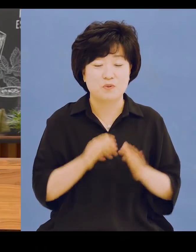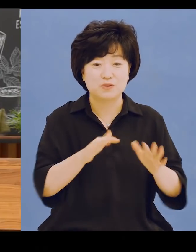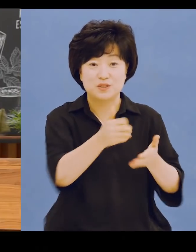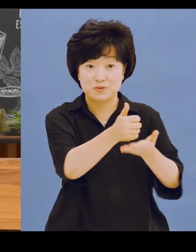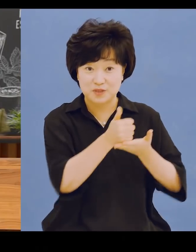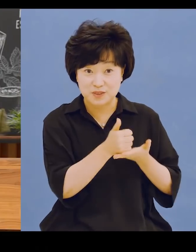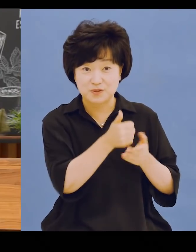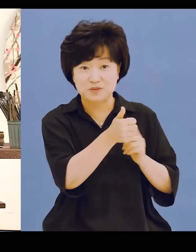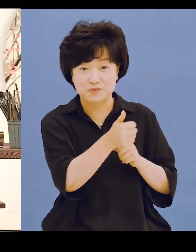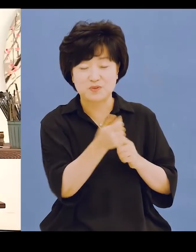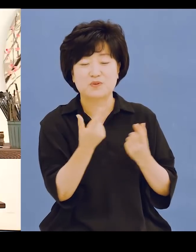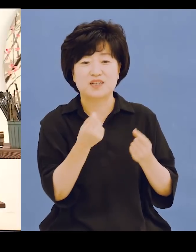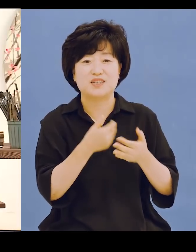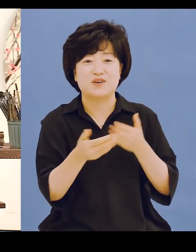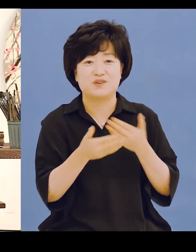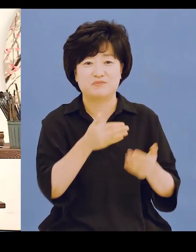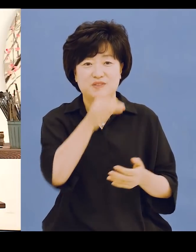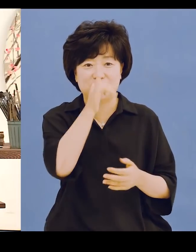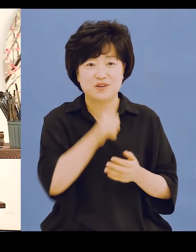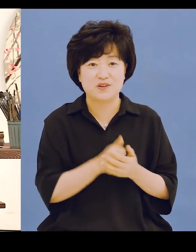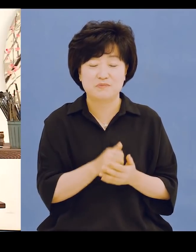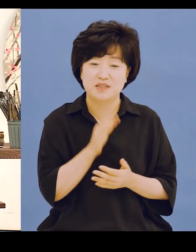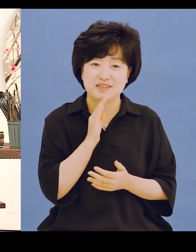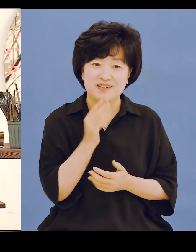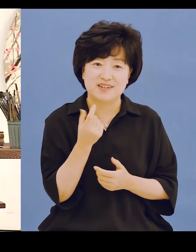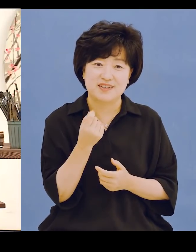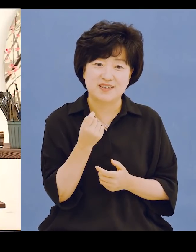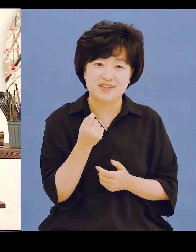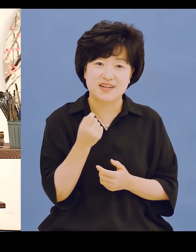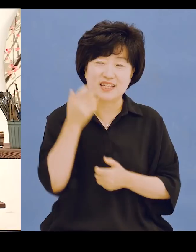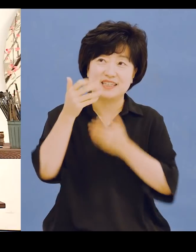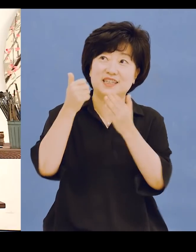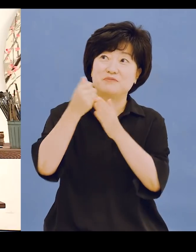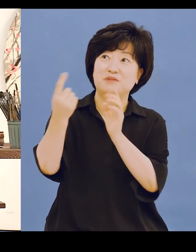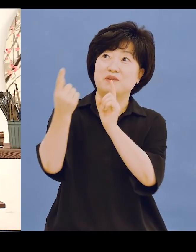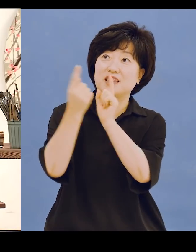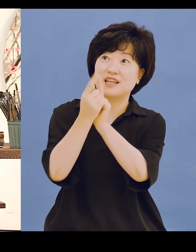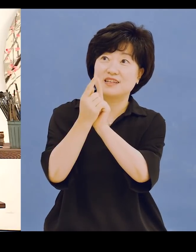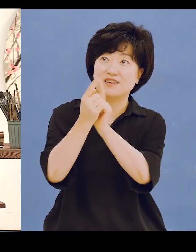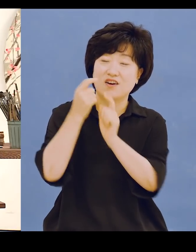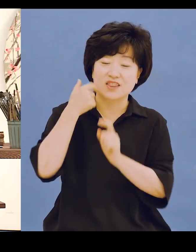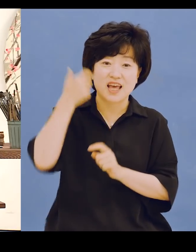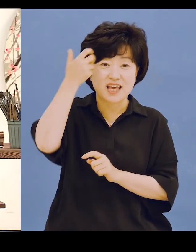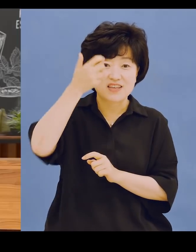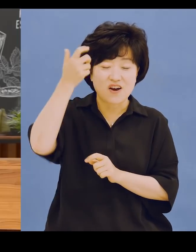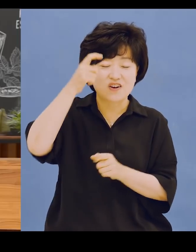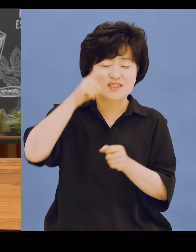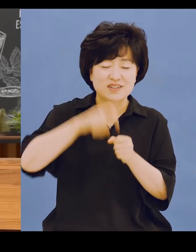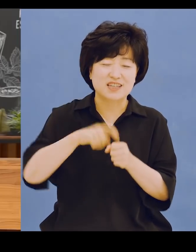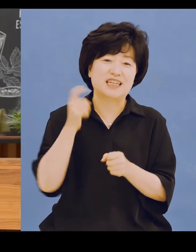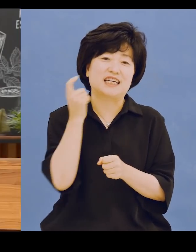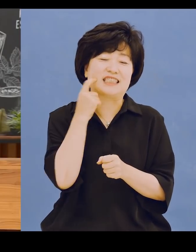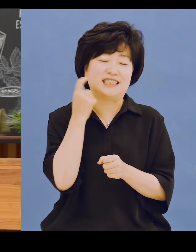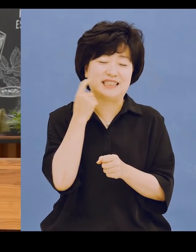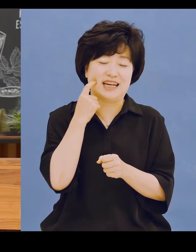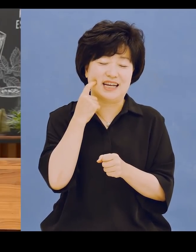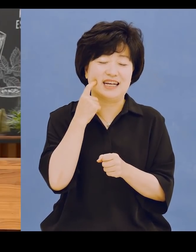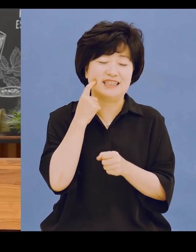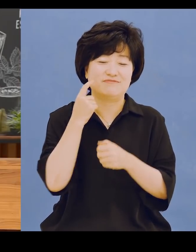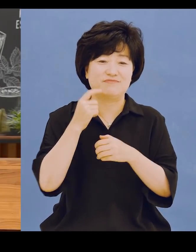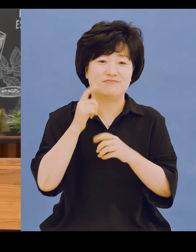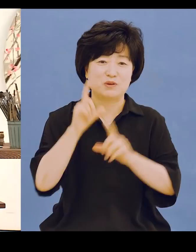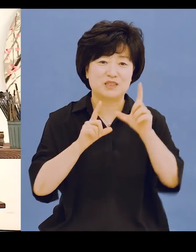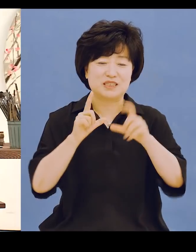경험을 똑같이 하셨다고 합니다. 맞습니다. 하나님을 만나서 내 영적인 위선이 벗겨졌다. 뭐 이렇게 말씀하시는